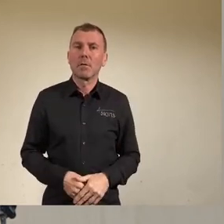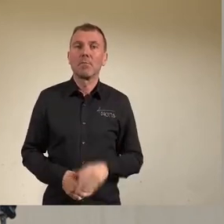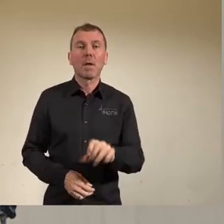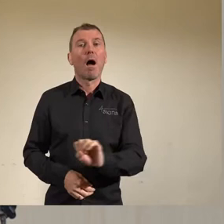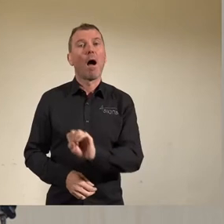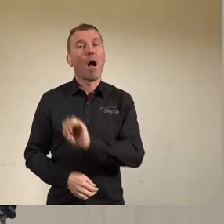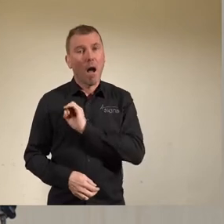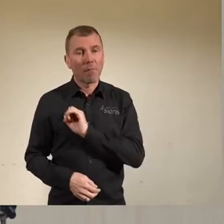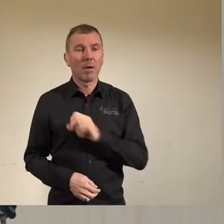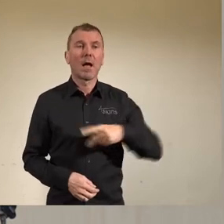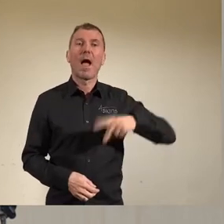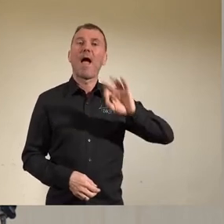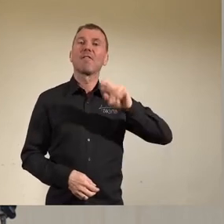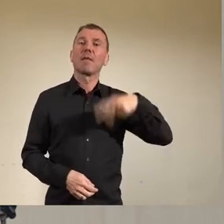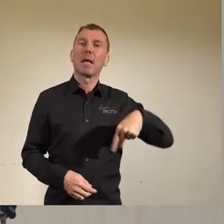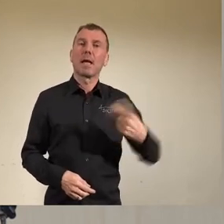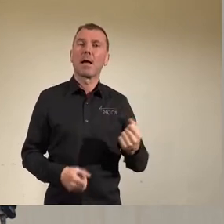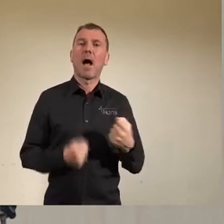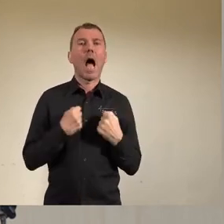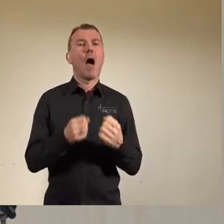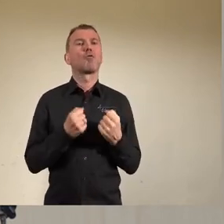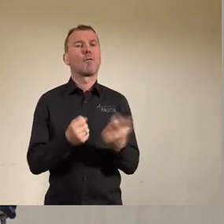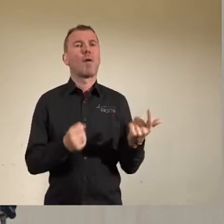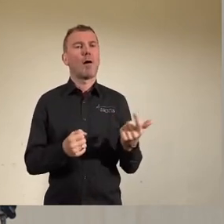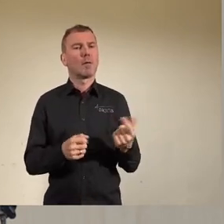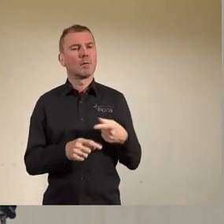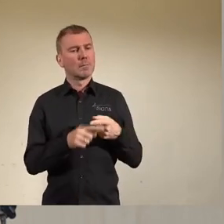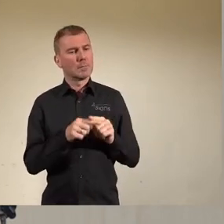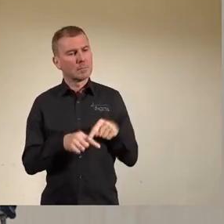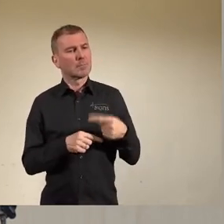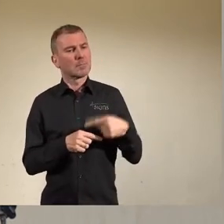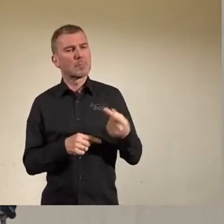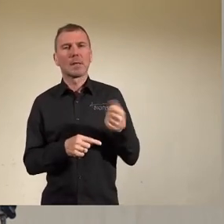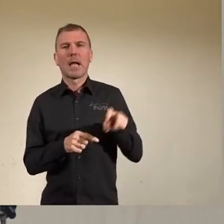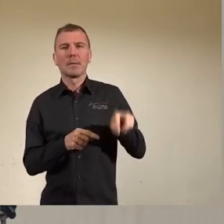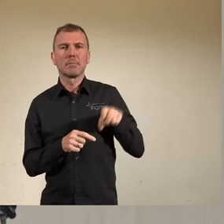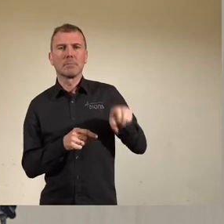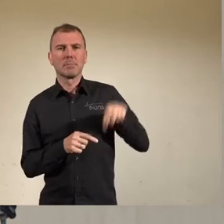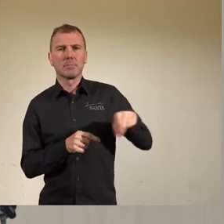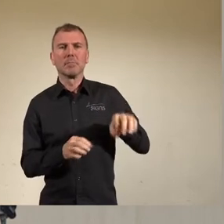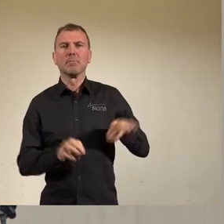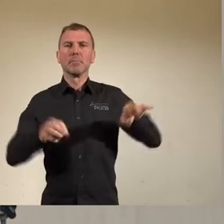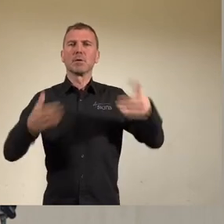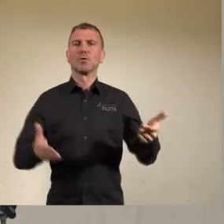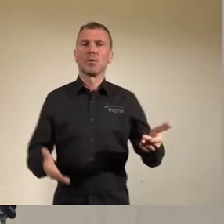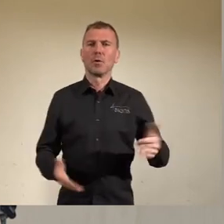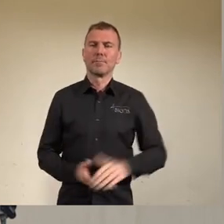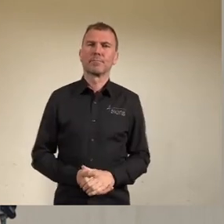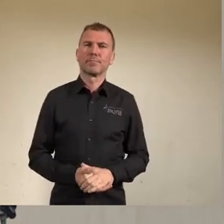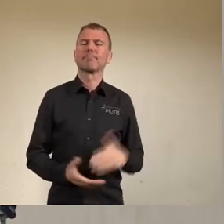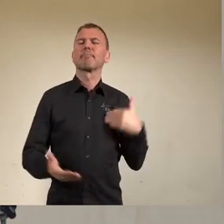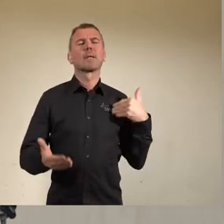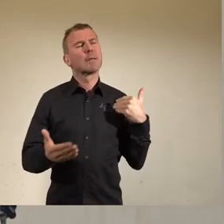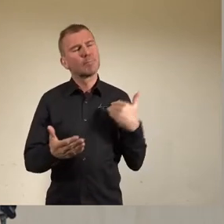der FDP, dass die Autofahrer in Etappen gemolken werden. Bisher war es